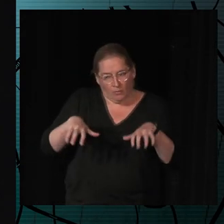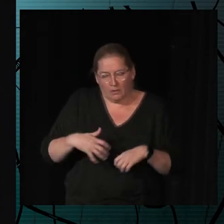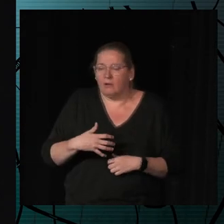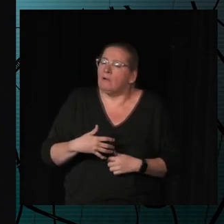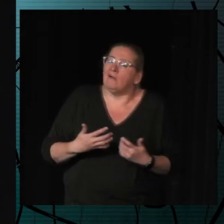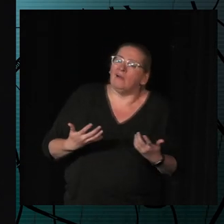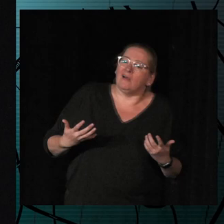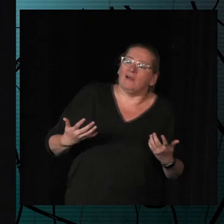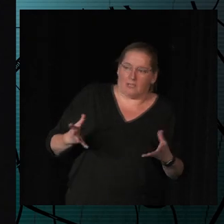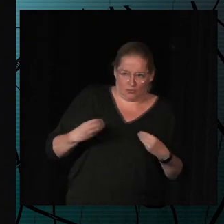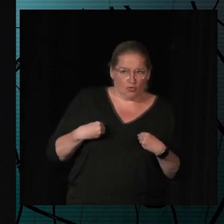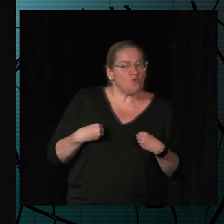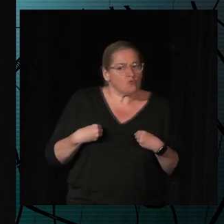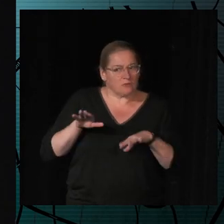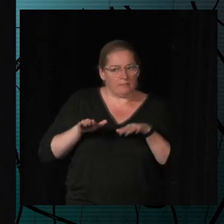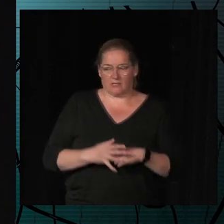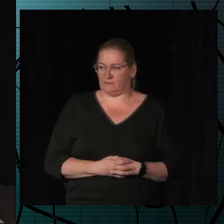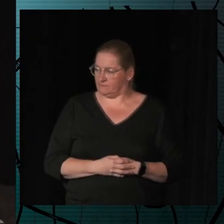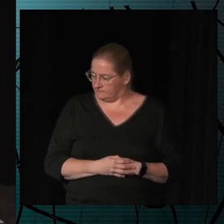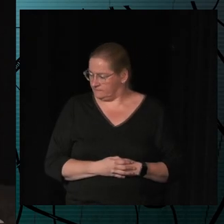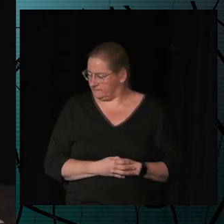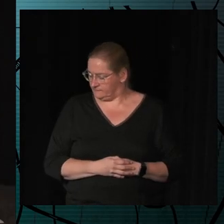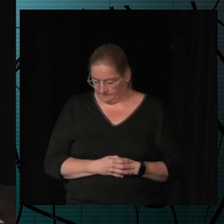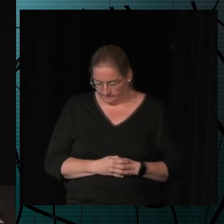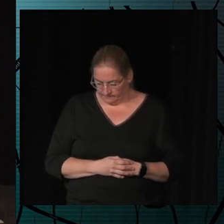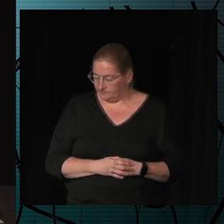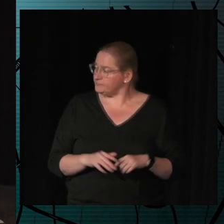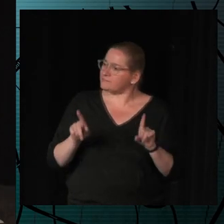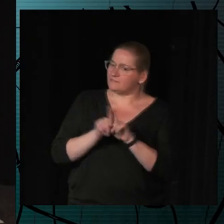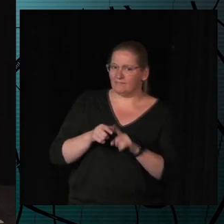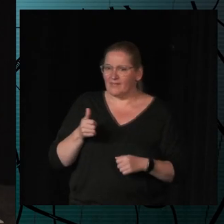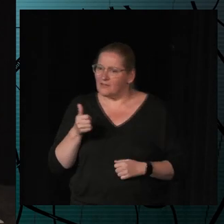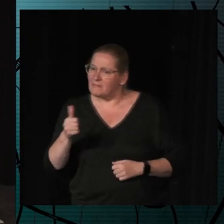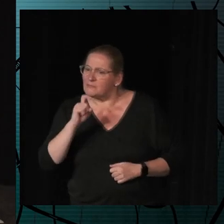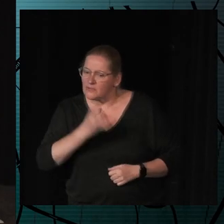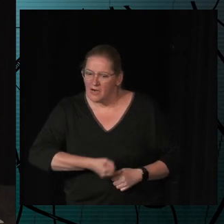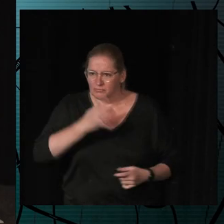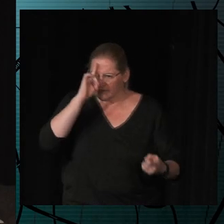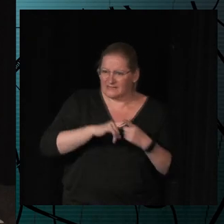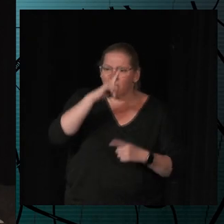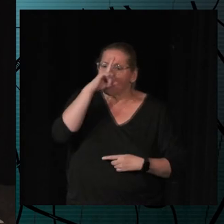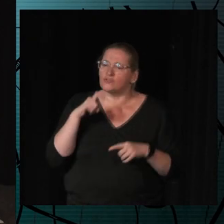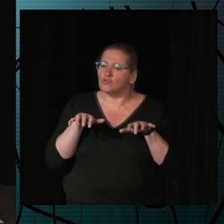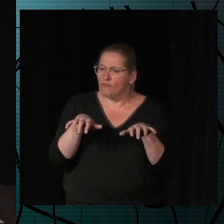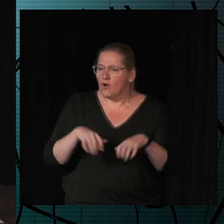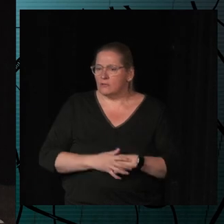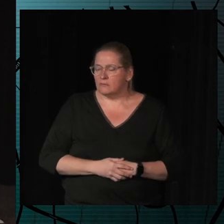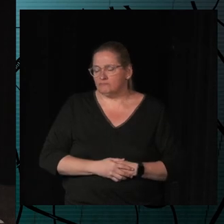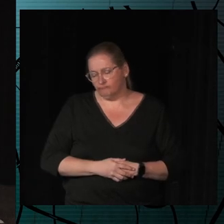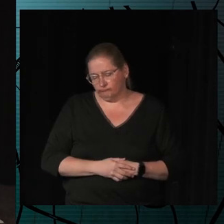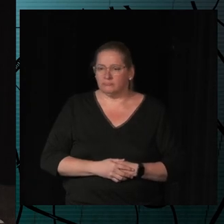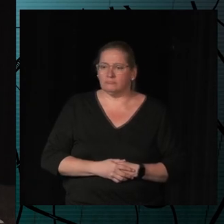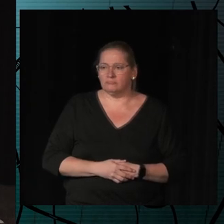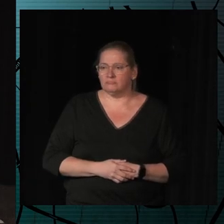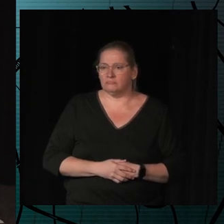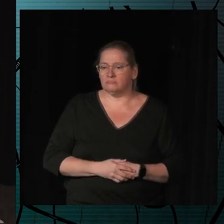rien à dire ça reste C je remarque qu'aucun de vous deux n'a osé parler de Resident Evil ça paraît pe-être évident trop évident mais aujourd'hui